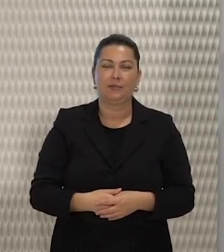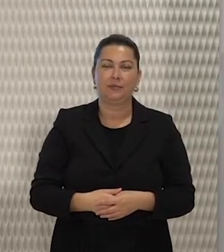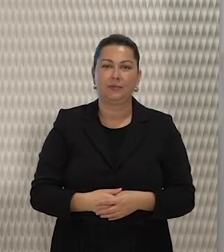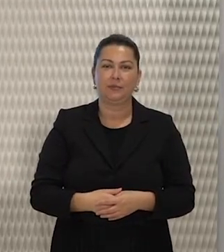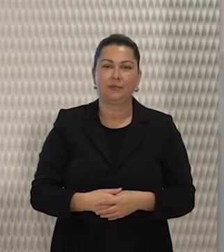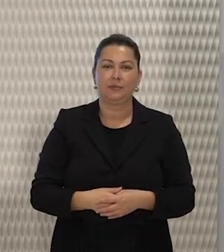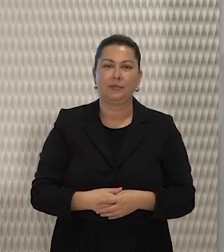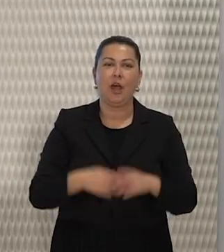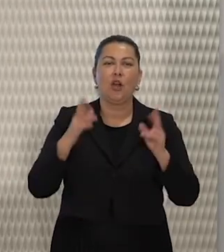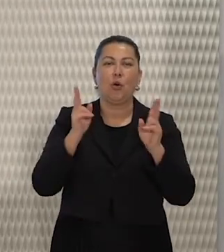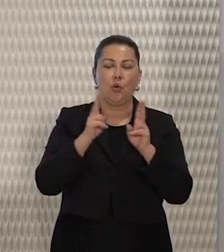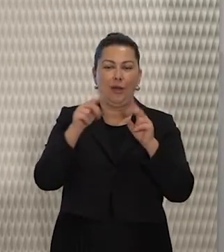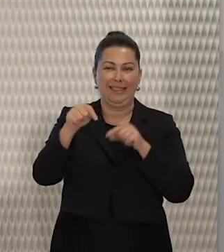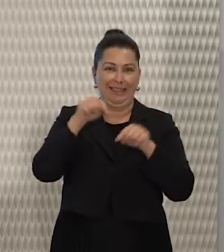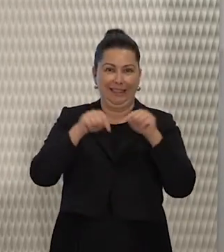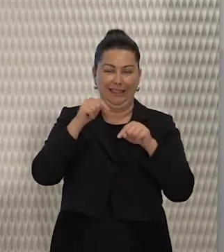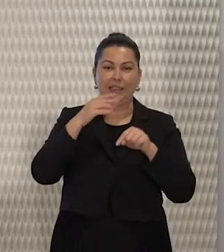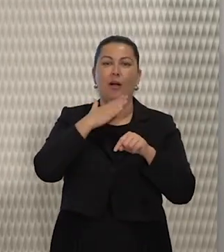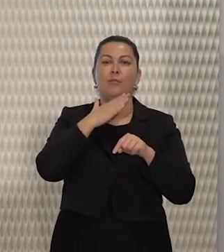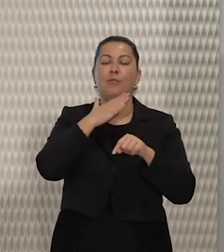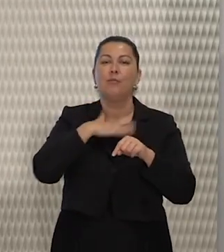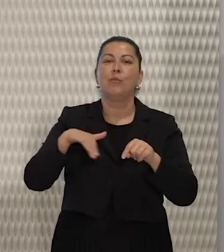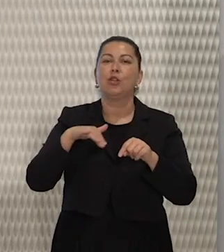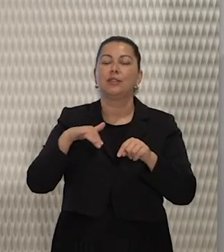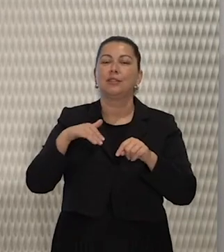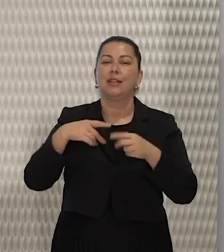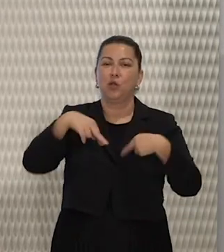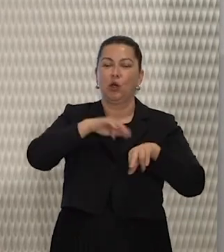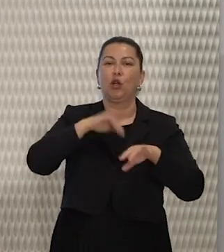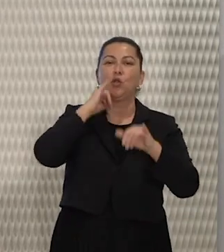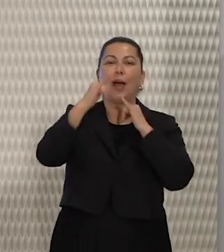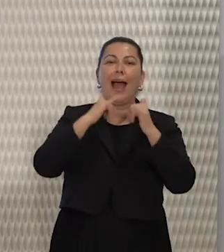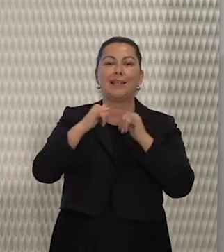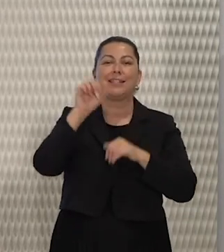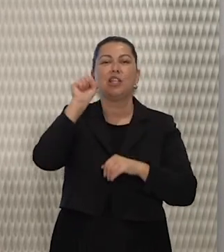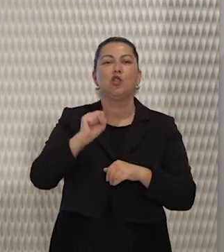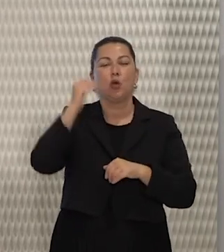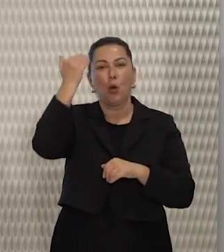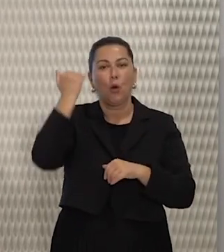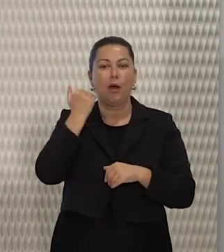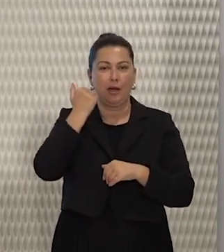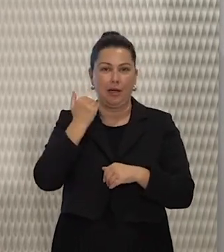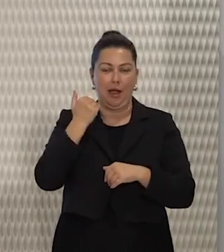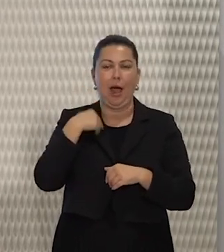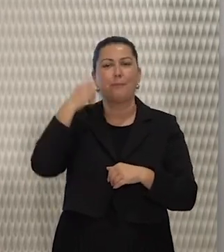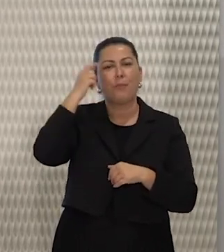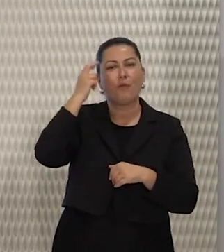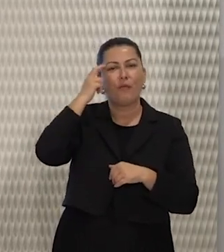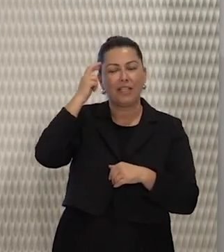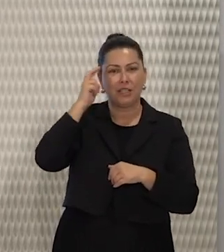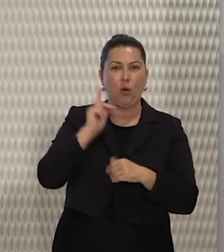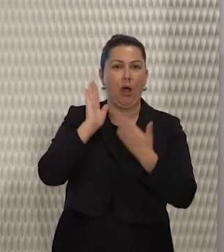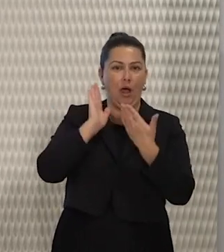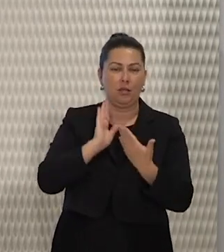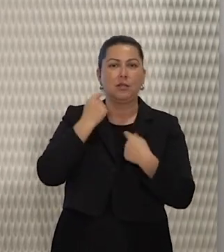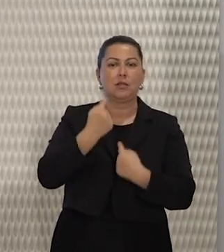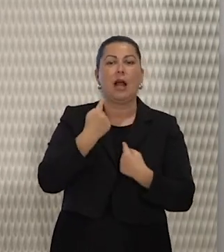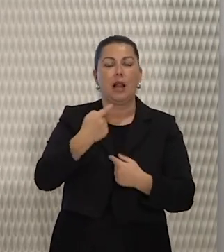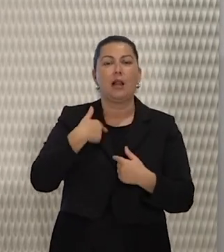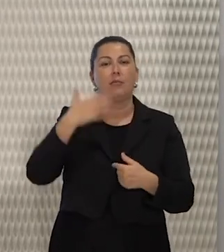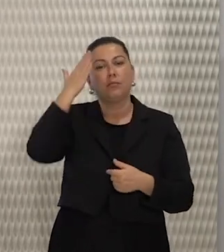Ich gehe mal kurz zurück. Ich habe Ihnen versprochen, wir machen eine kurze Reise nach Südkorea. Professor Sang-Mok Lee ist ein Wissenschaftler, der